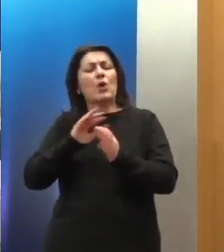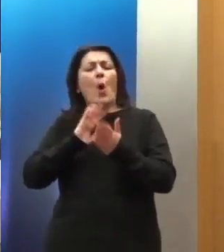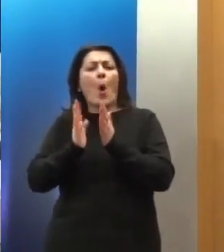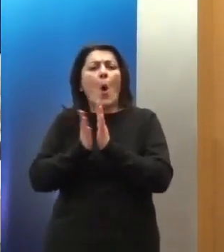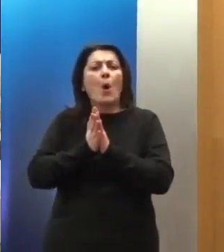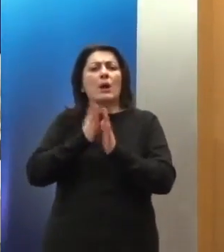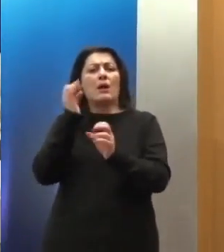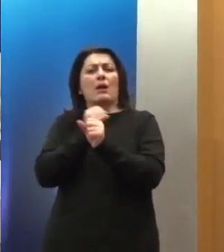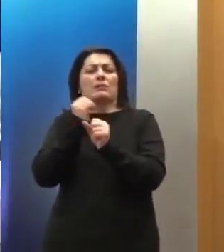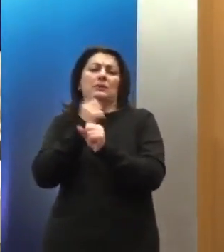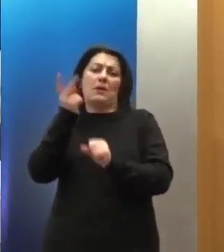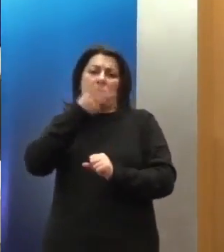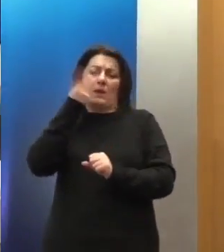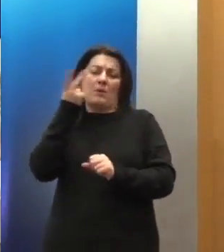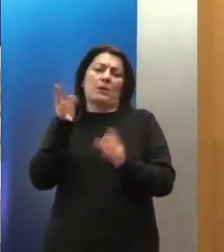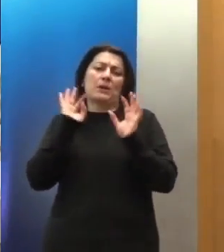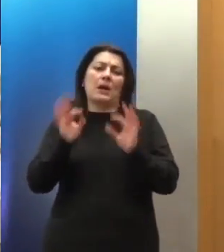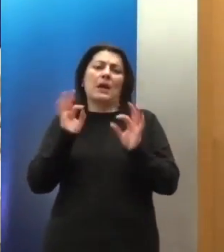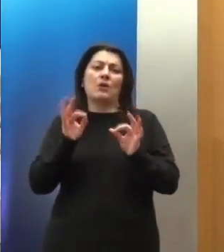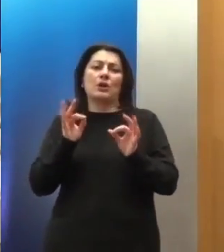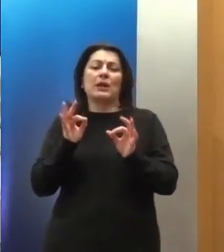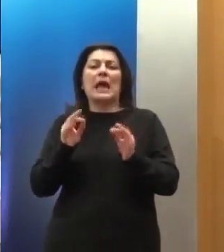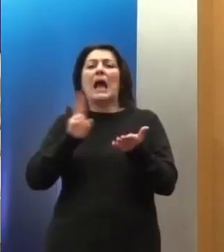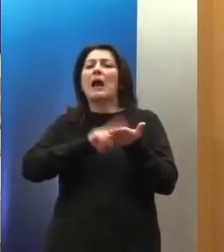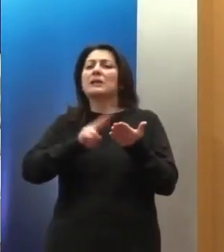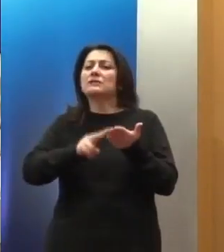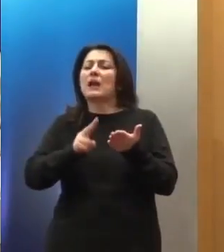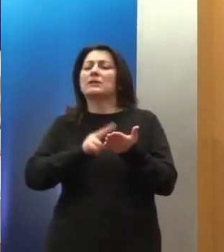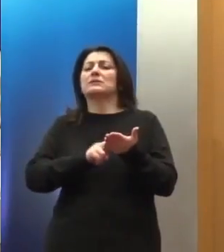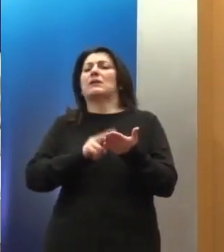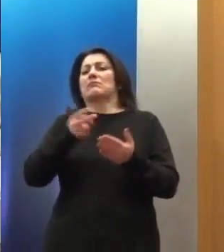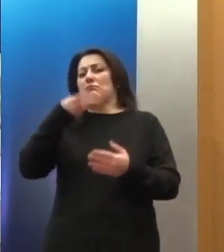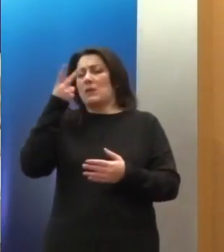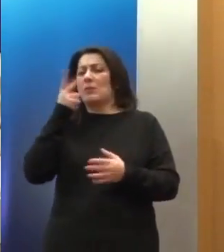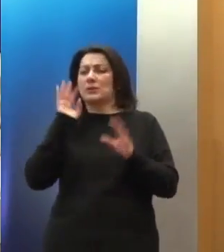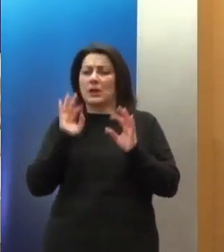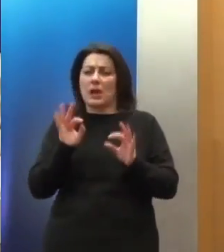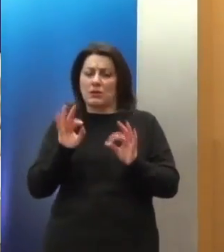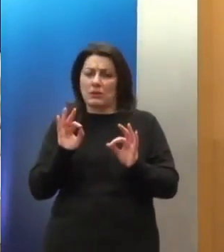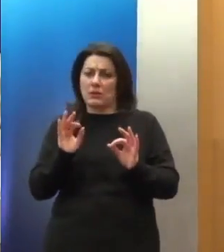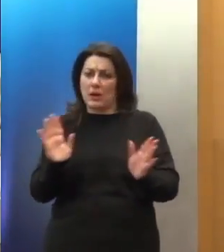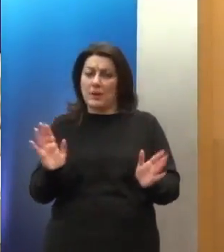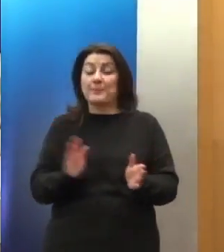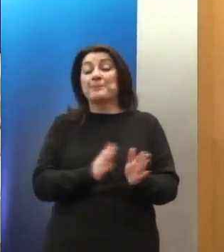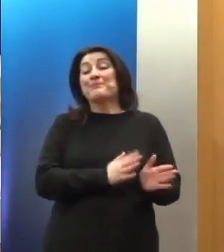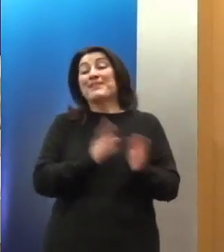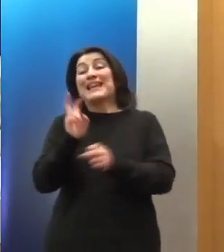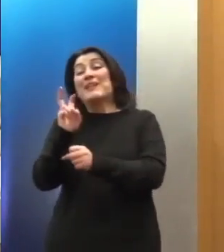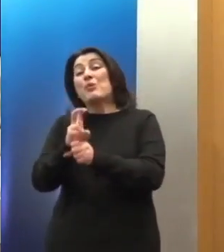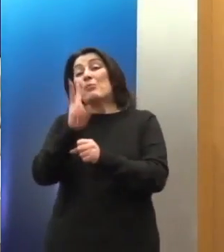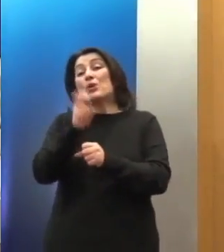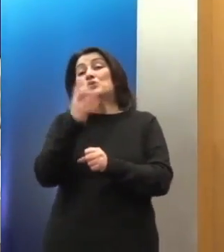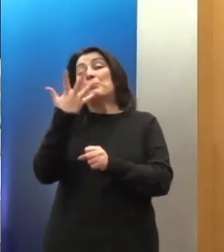δικαιώματα και τα ασφαλιστικά δικαιώματα, και στη συνέχεια το 25% του χρόνου